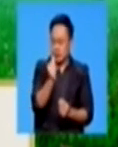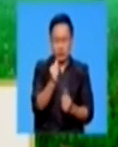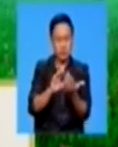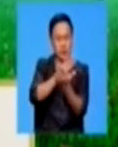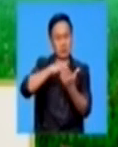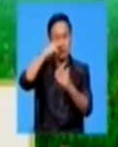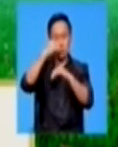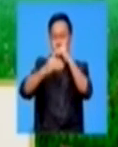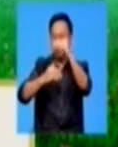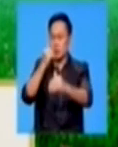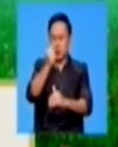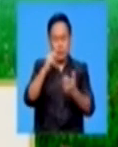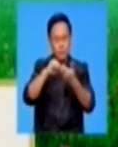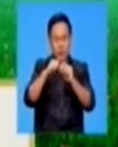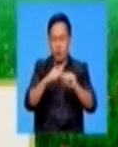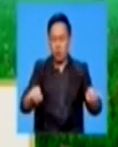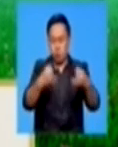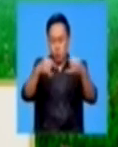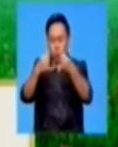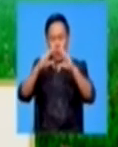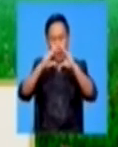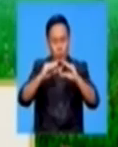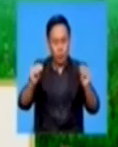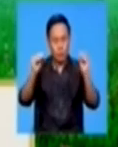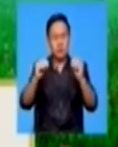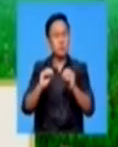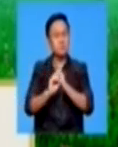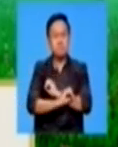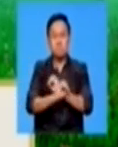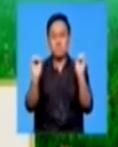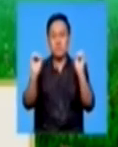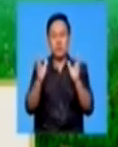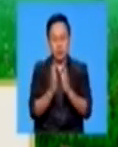ขอให้มีการเดินหน้าปฏิรูปประเทศไปสู่ความเป็นประชาธิปไตยที่สมบูรณ์แบบได้อย่างถาวรอีกด้วยครับ